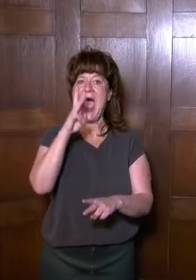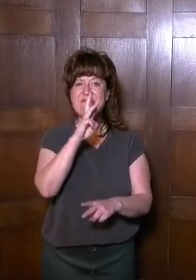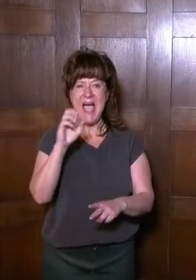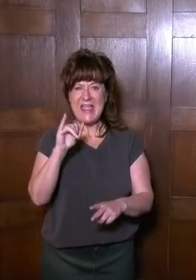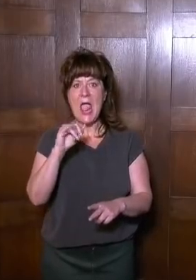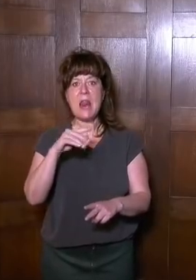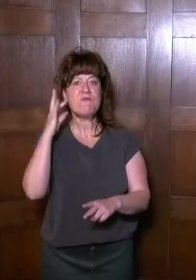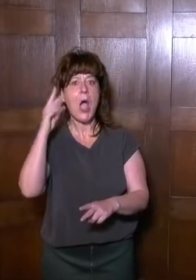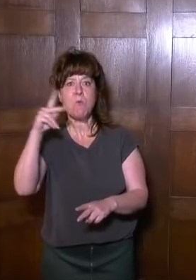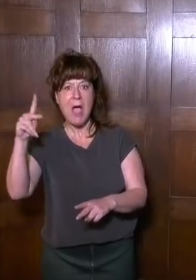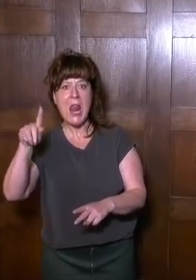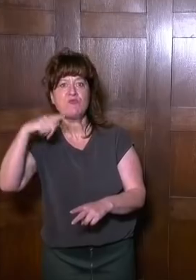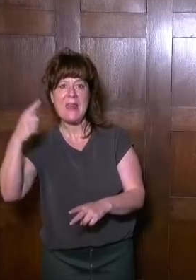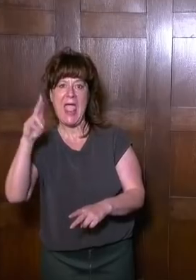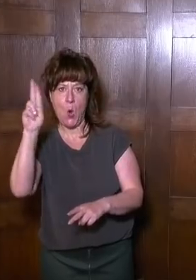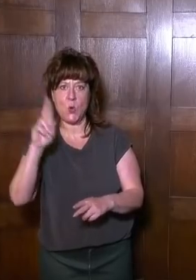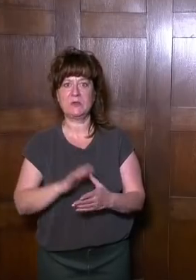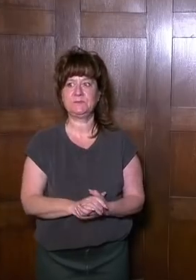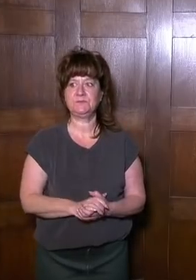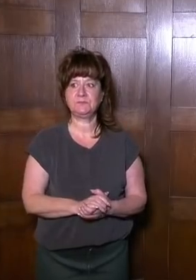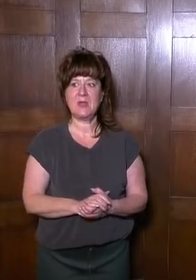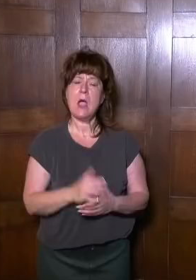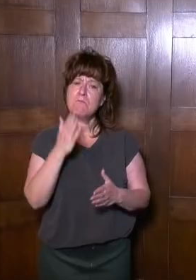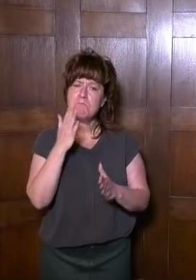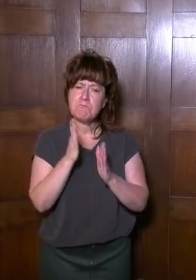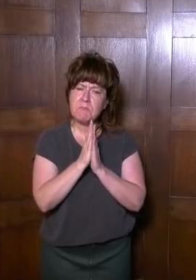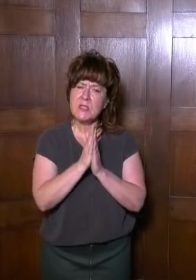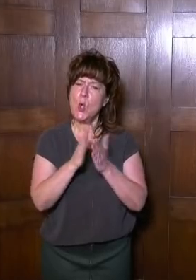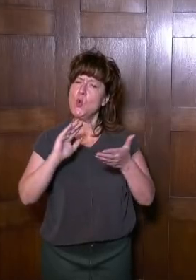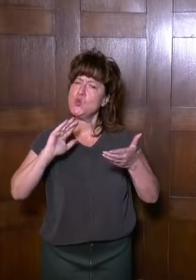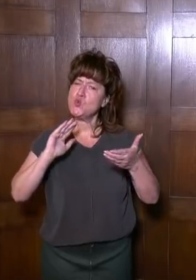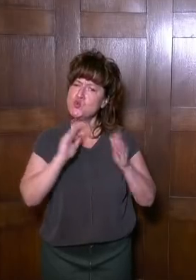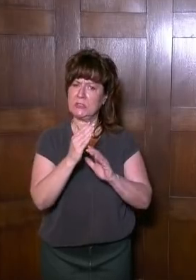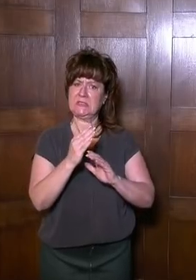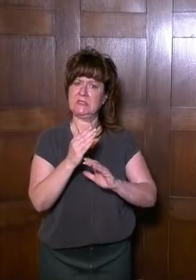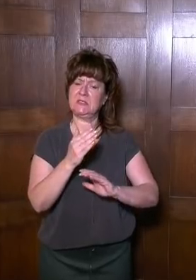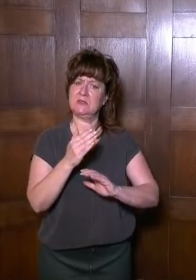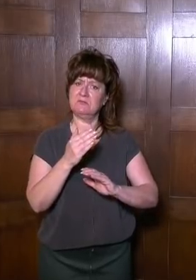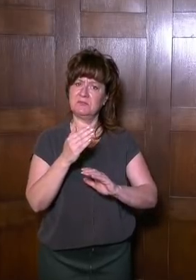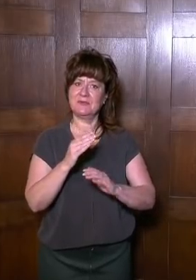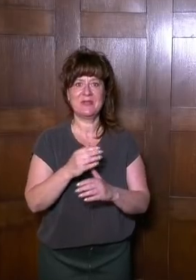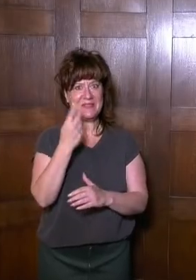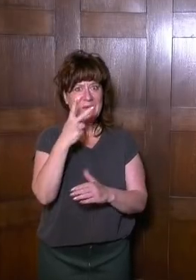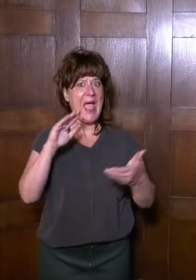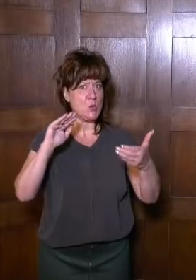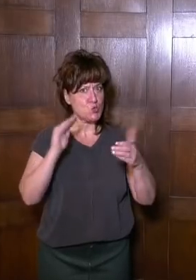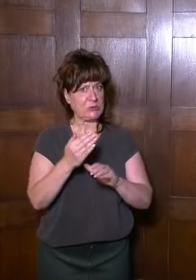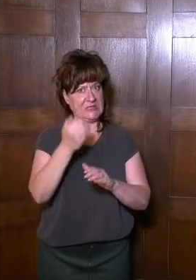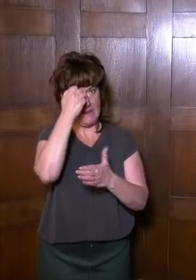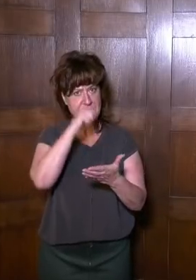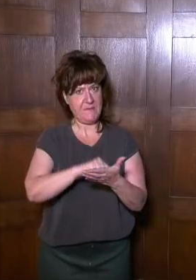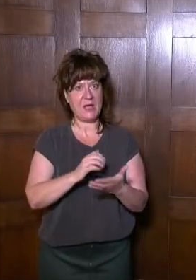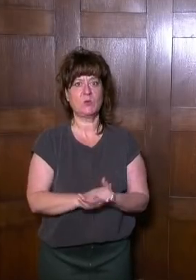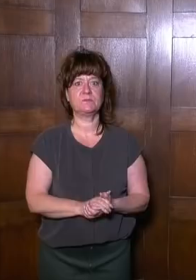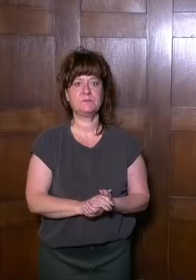Unger. Ich möchte jetzt bitte auch hier um kurze Statements. Ja, zwei ganz kurze Bemerkungen.